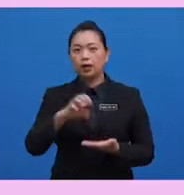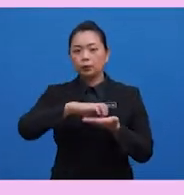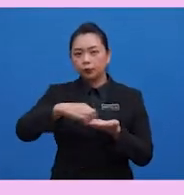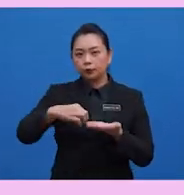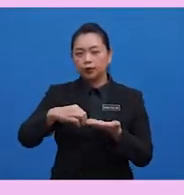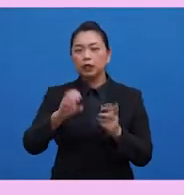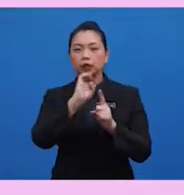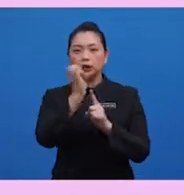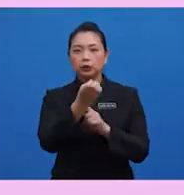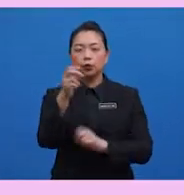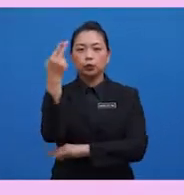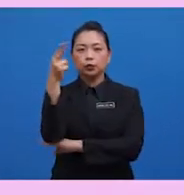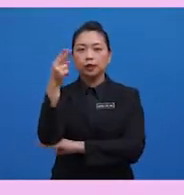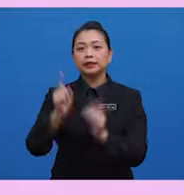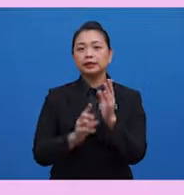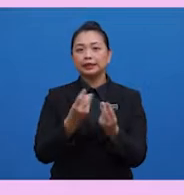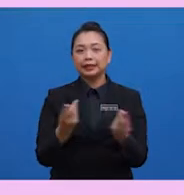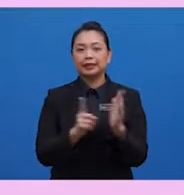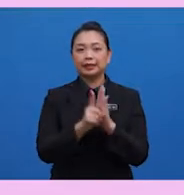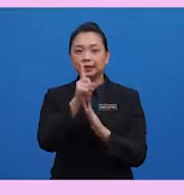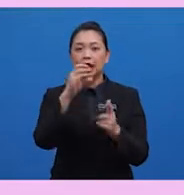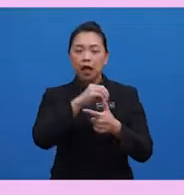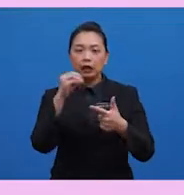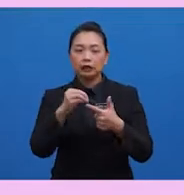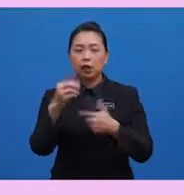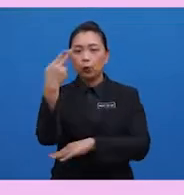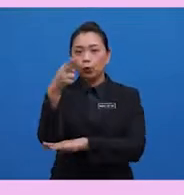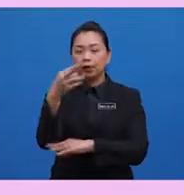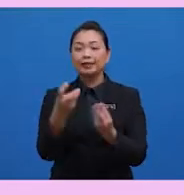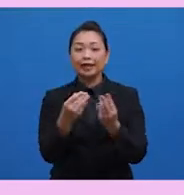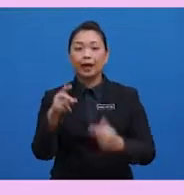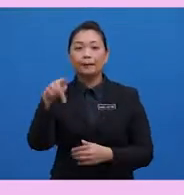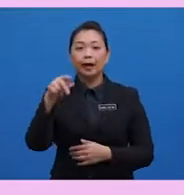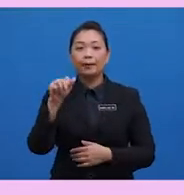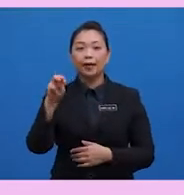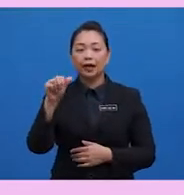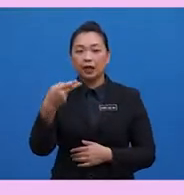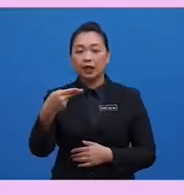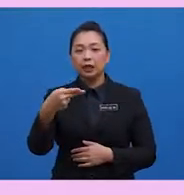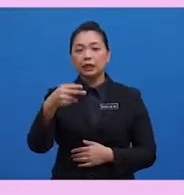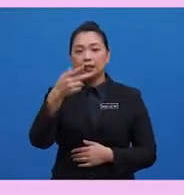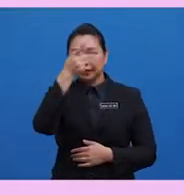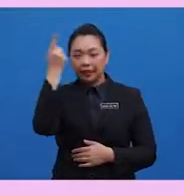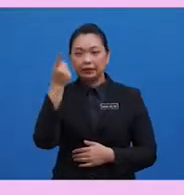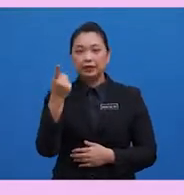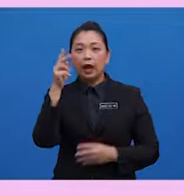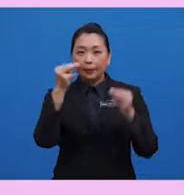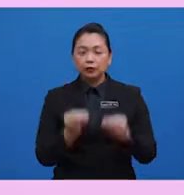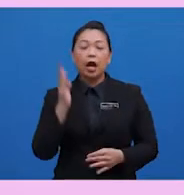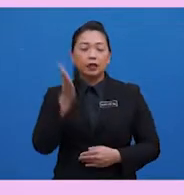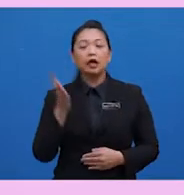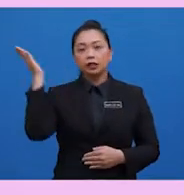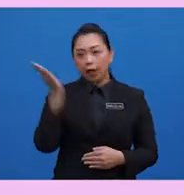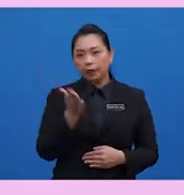kemusnahan ekosistem hutan tanah tinggi atau hutan tanah pamah kerana manusia akan